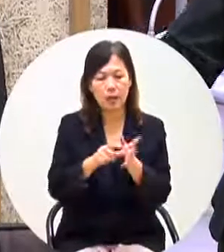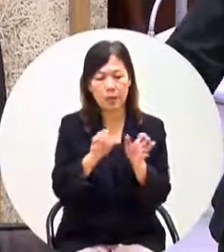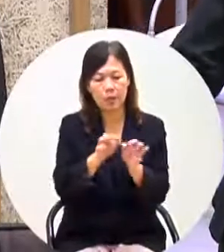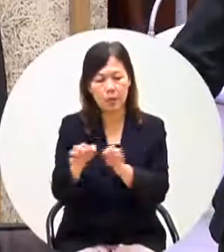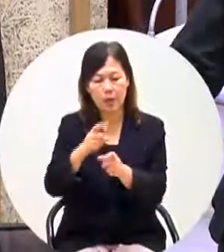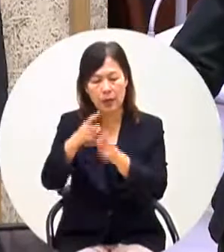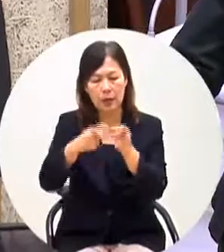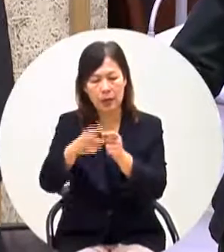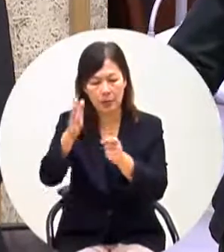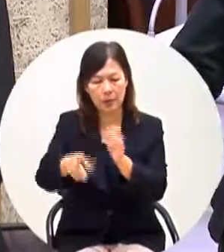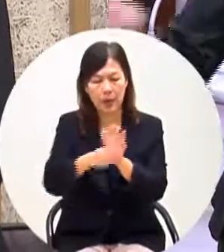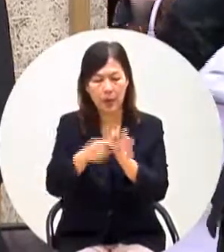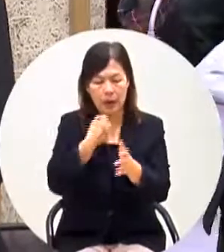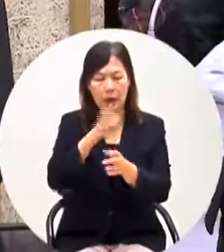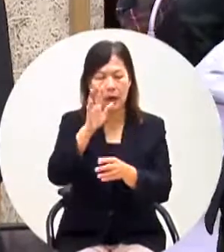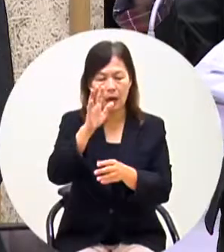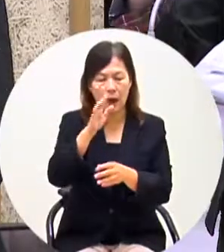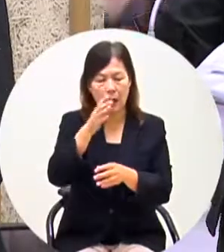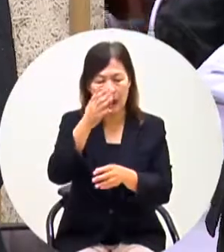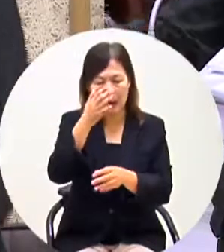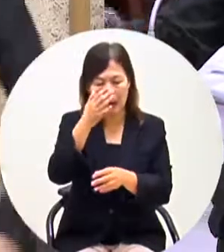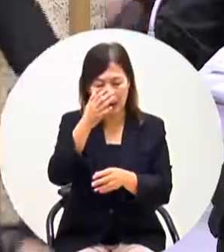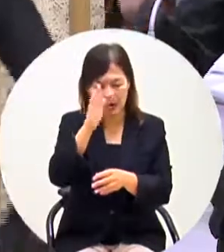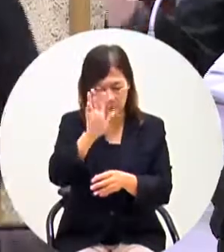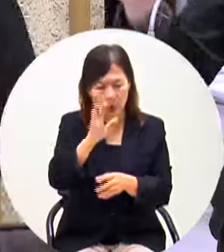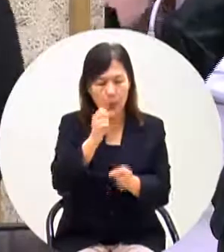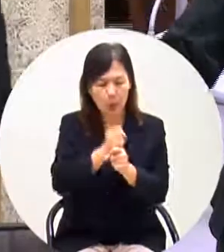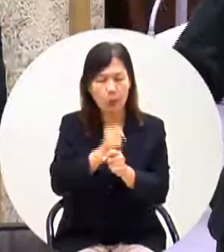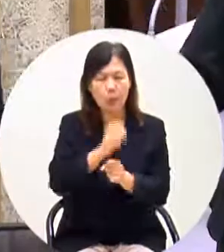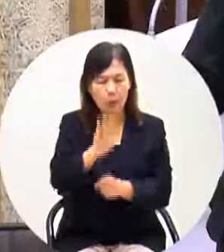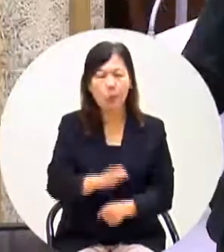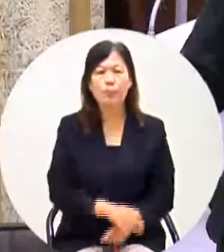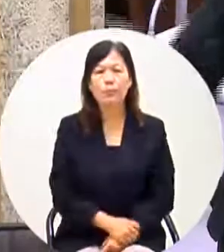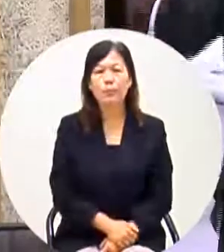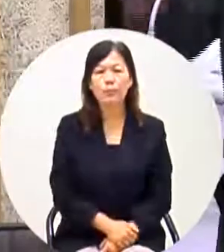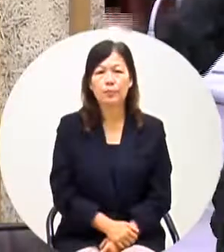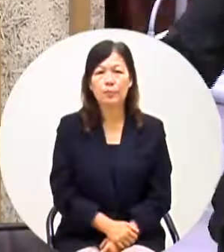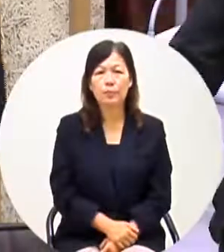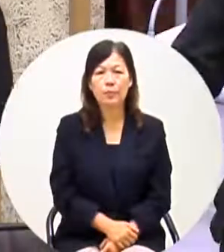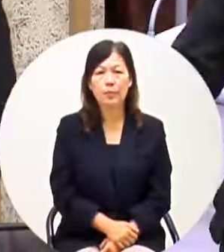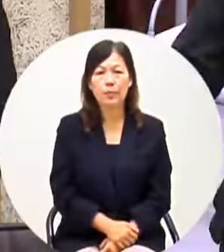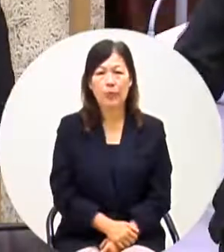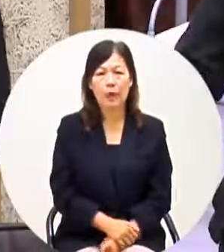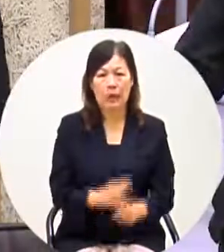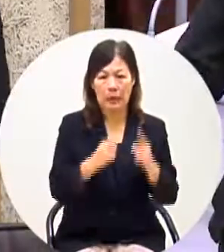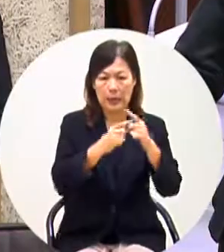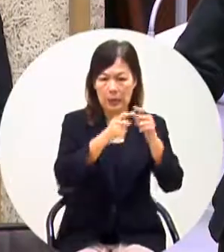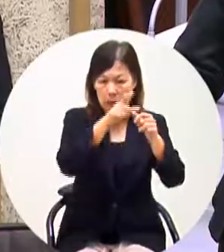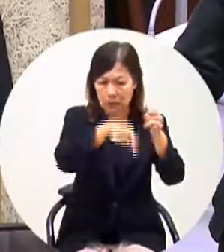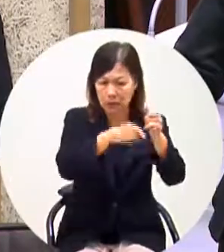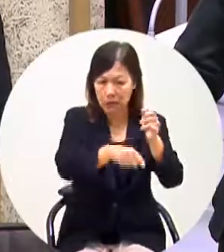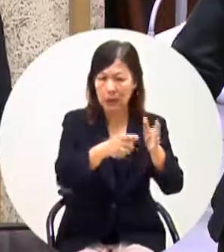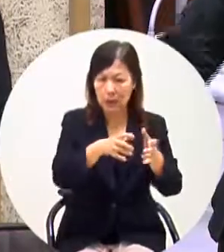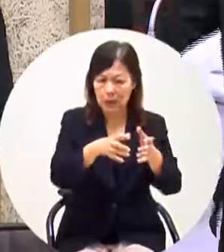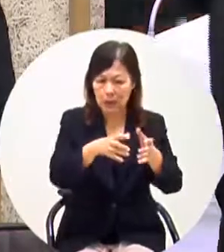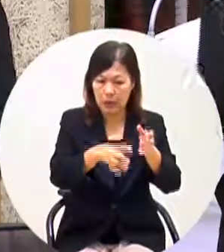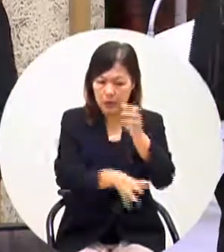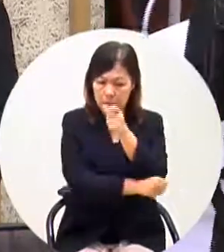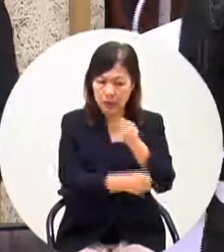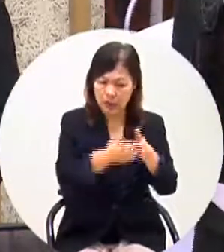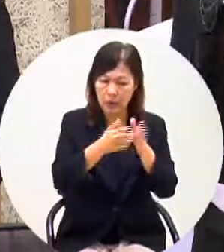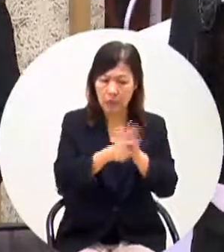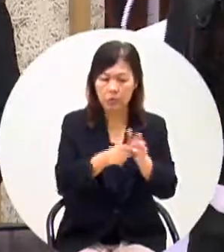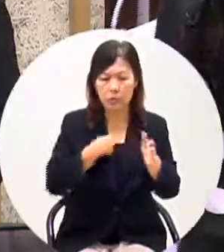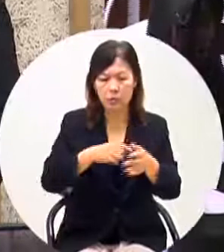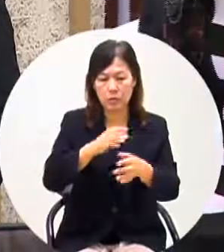果出来了。那我想一个人最基本的需求就是生理需求嘛，尤其是老